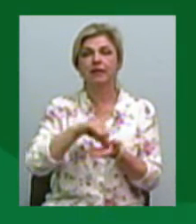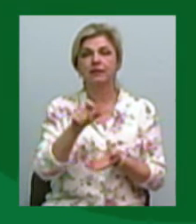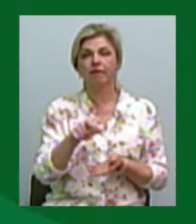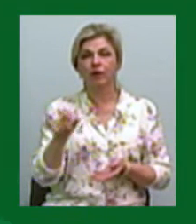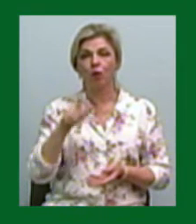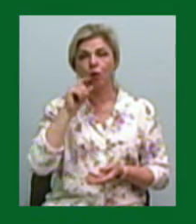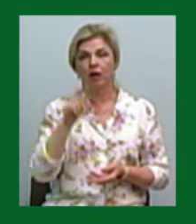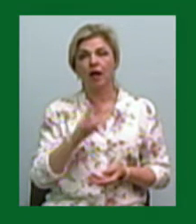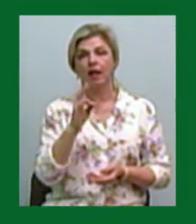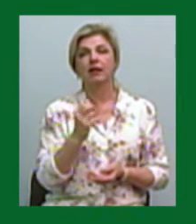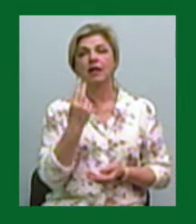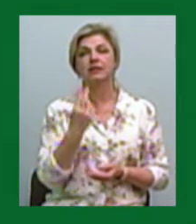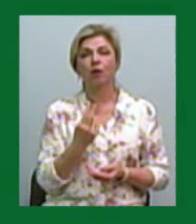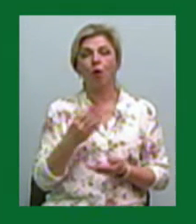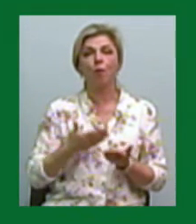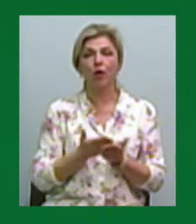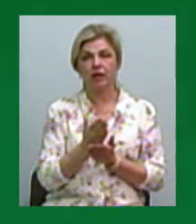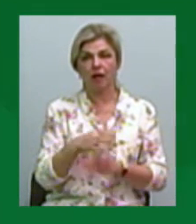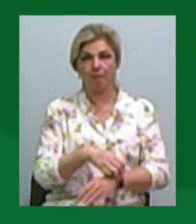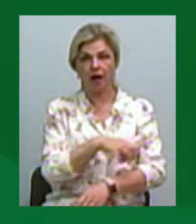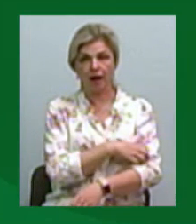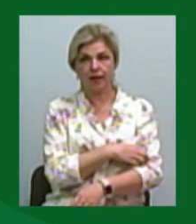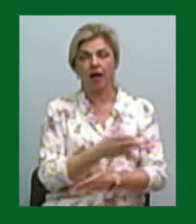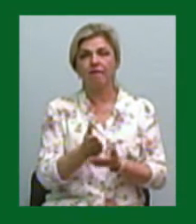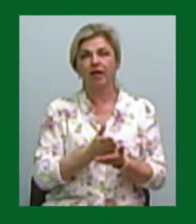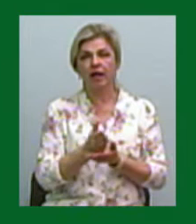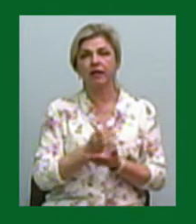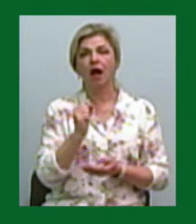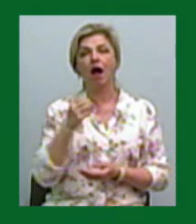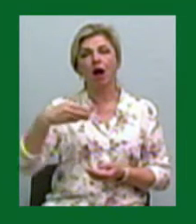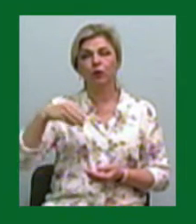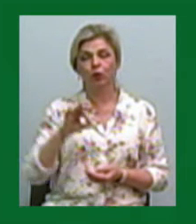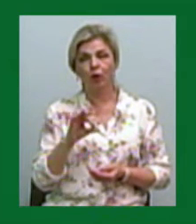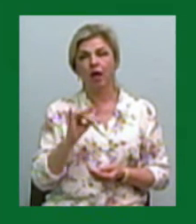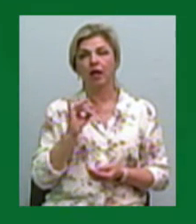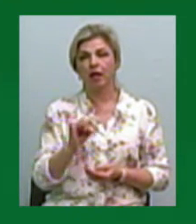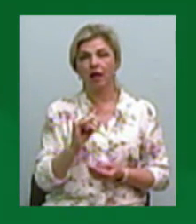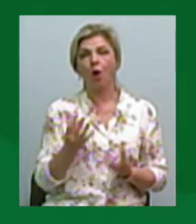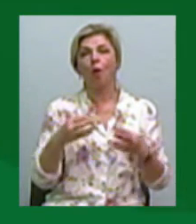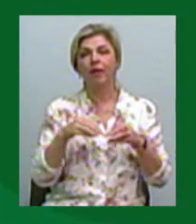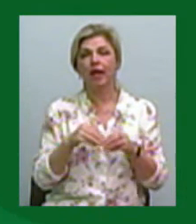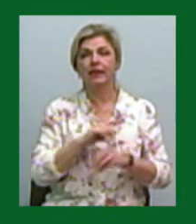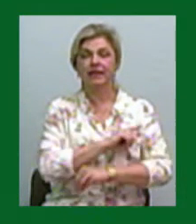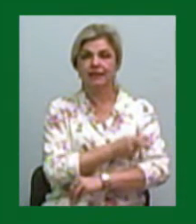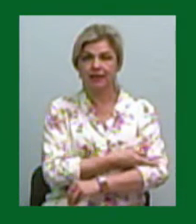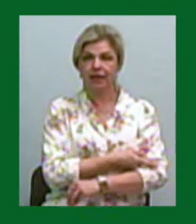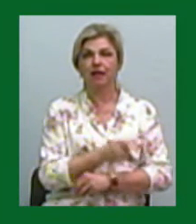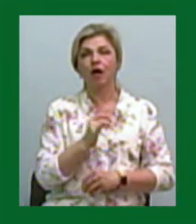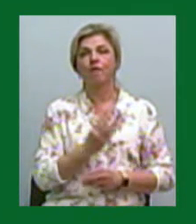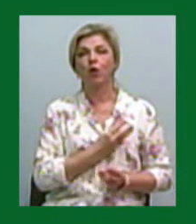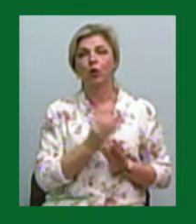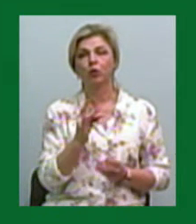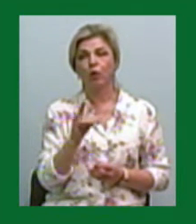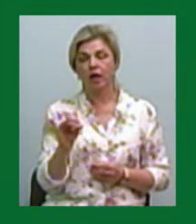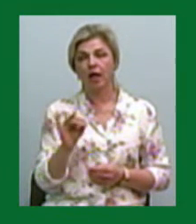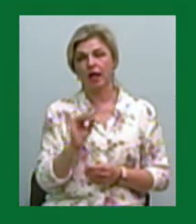українських націоналістичних політичних партій, ветерани антитерористичної операції та операції об'єднаних сил, волонтери